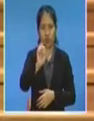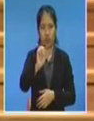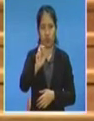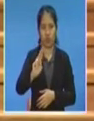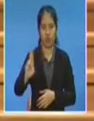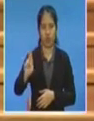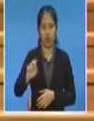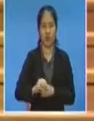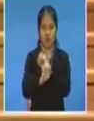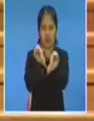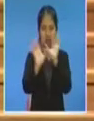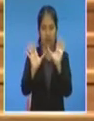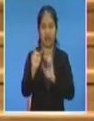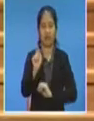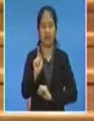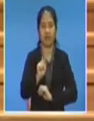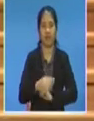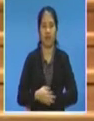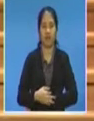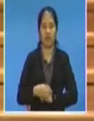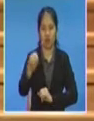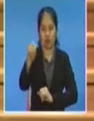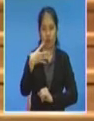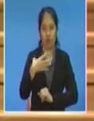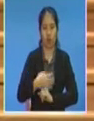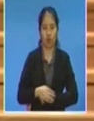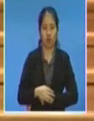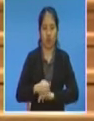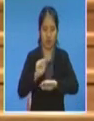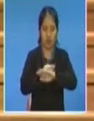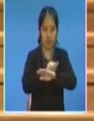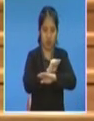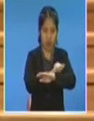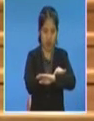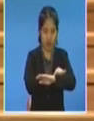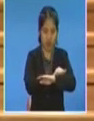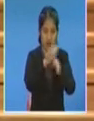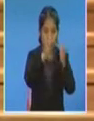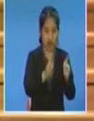ขาชัดเลยครับเขาบอกว่าแรงงาน5คนต้องมีผู้สูงวัย2คน